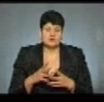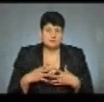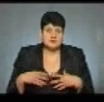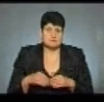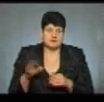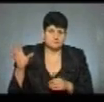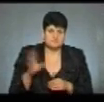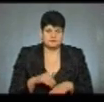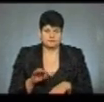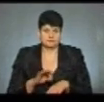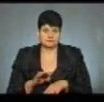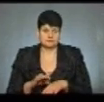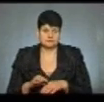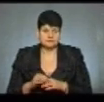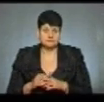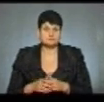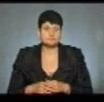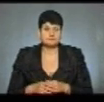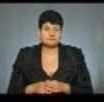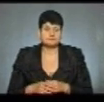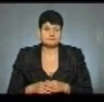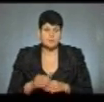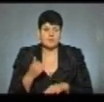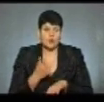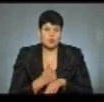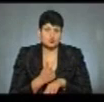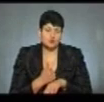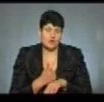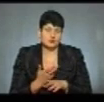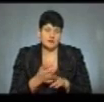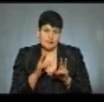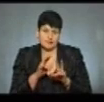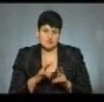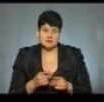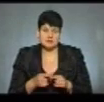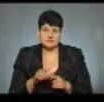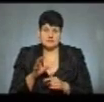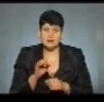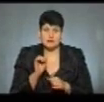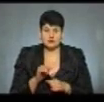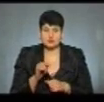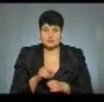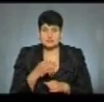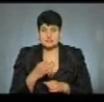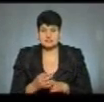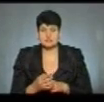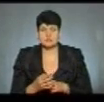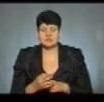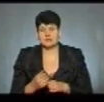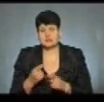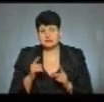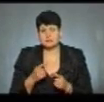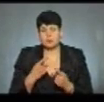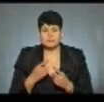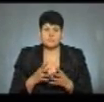сім'ї. Відповідно, основуючись або аналізуючи все це, можна тоді сказати. Так, ми говоримо,